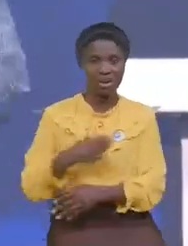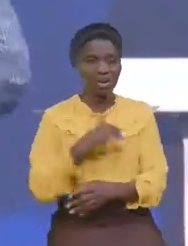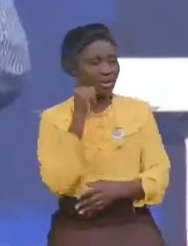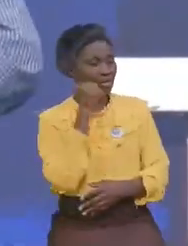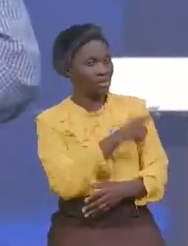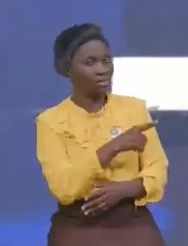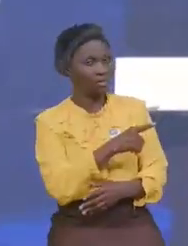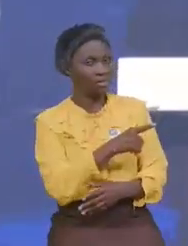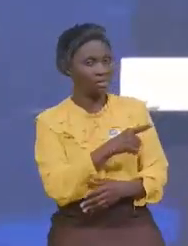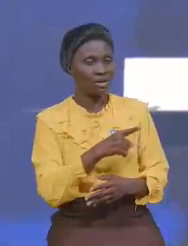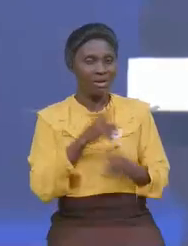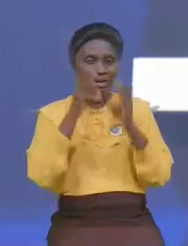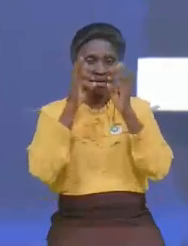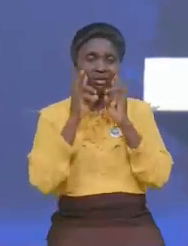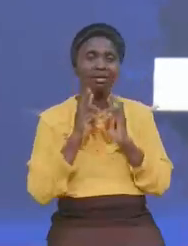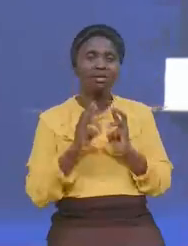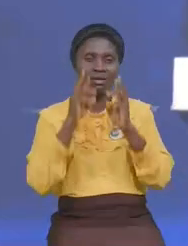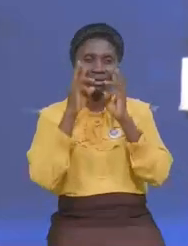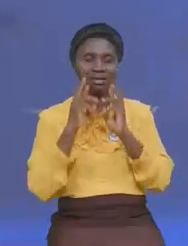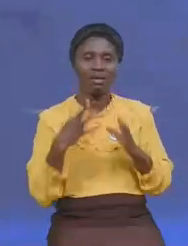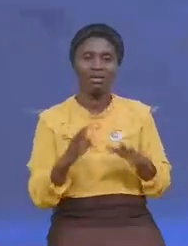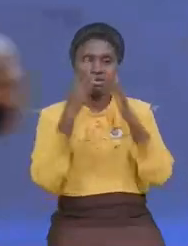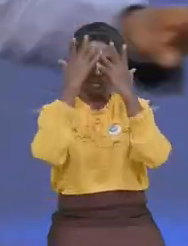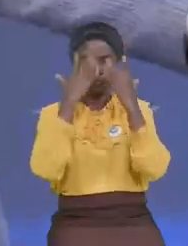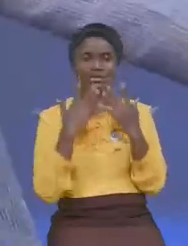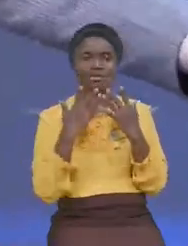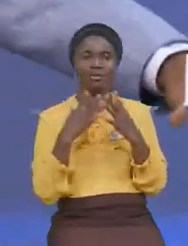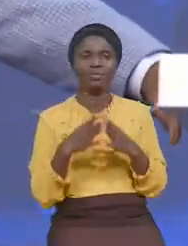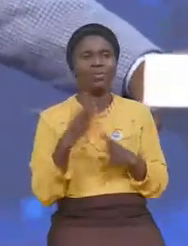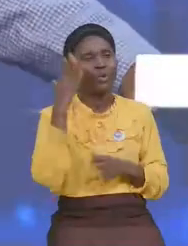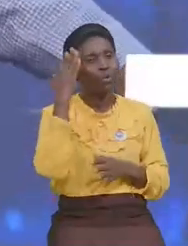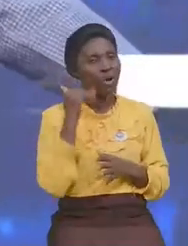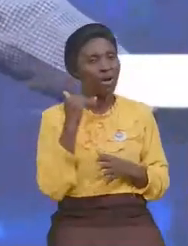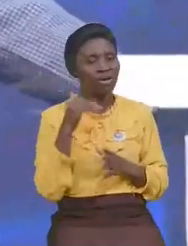Elle a pleuré avec toute son angoisse. Pourquoi?